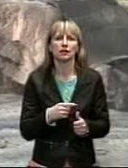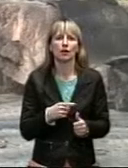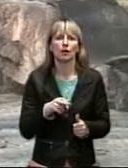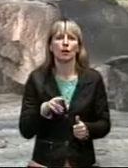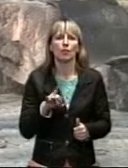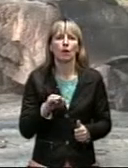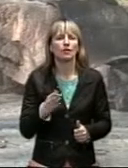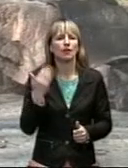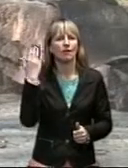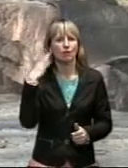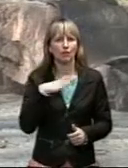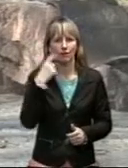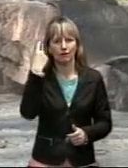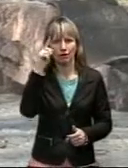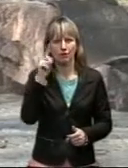були вигадані